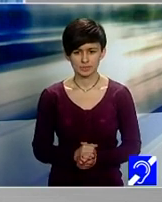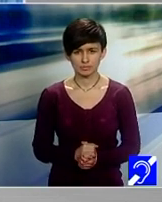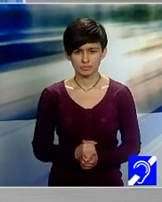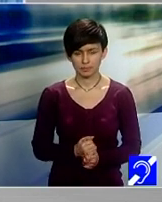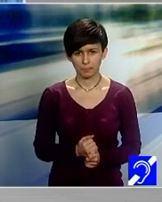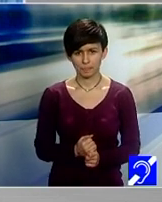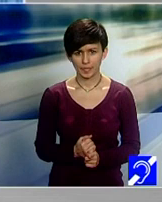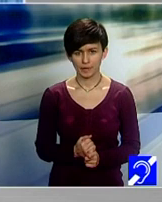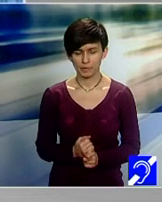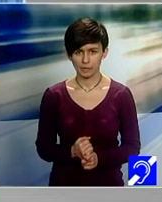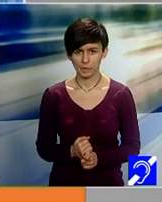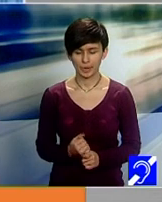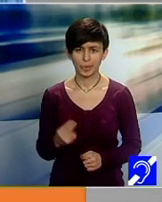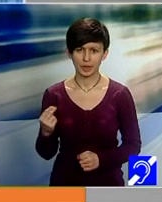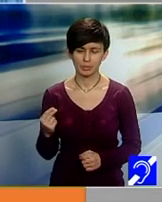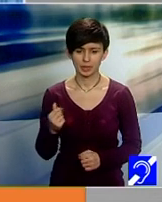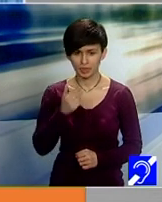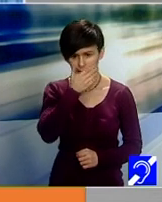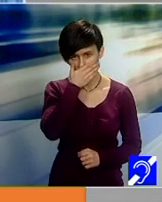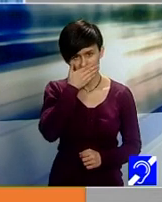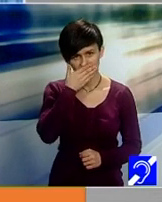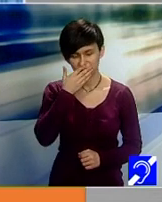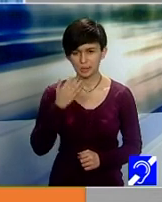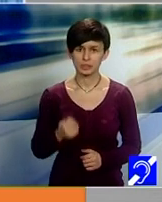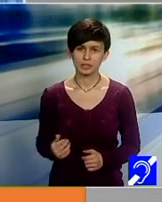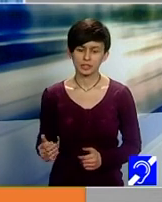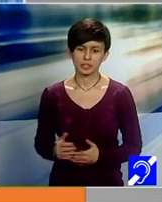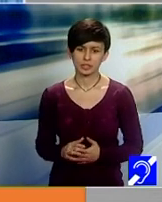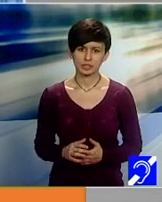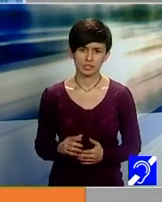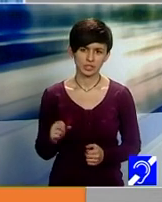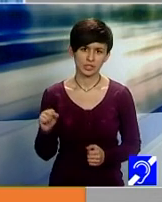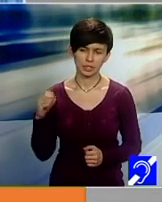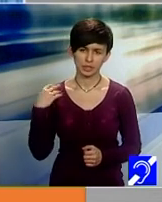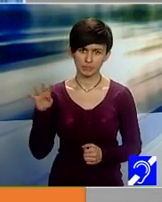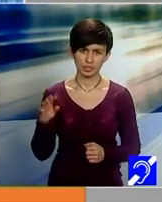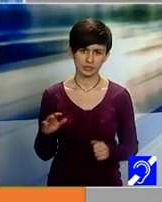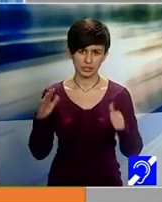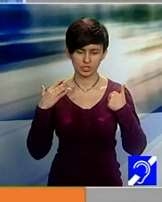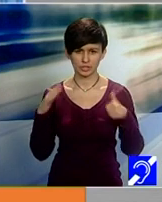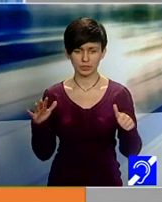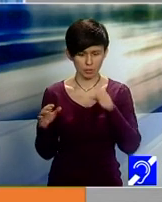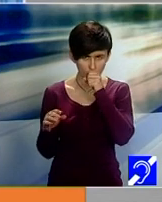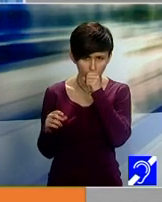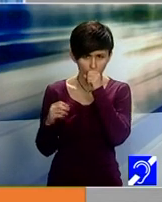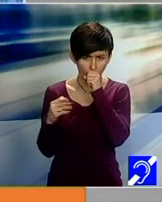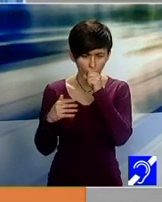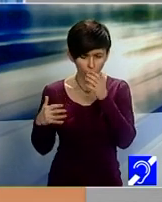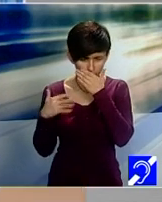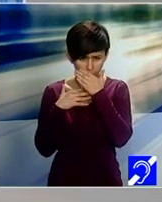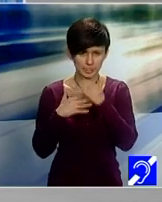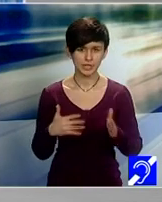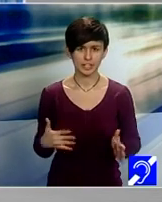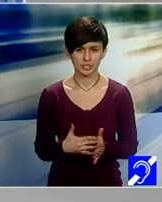sume care acoperă Prima Casă, 40, 50 până în 60 de mii, vin pe Prima Casă. Și principalul avantaj